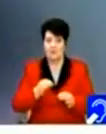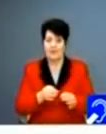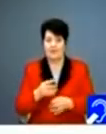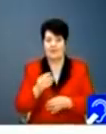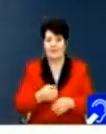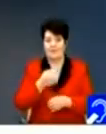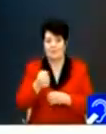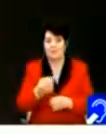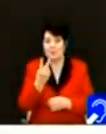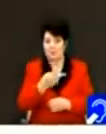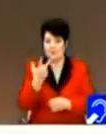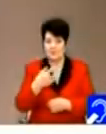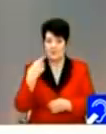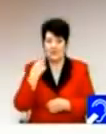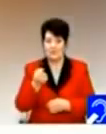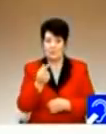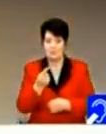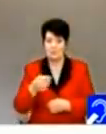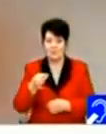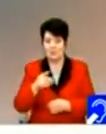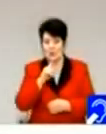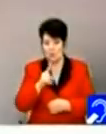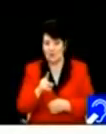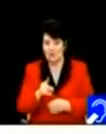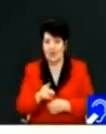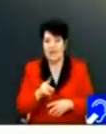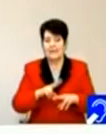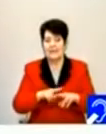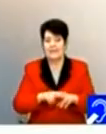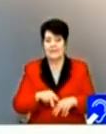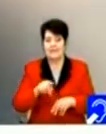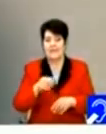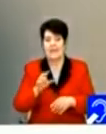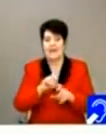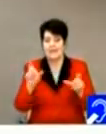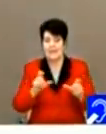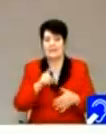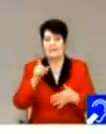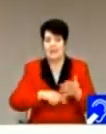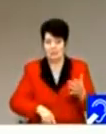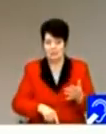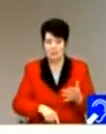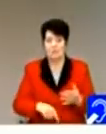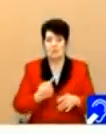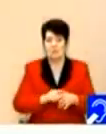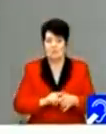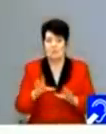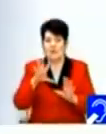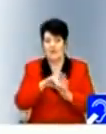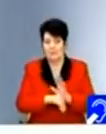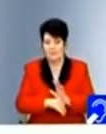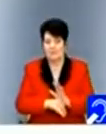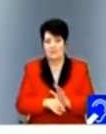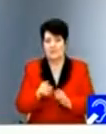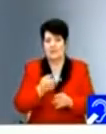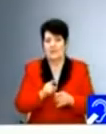condamnat la 23 de ani și 11 luni de detenție. Instanța de la Chișinău doar a recunoscut sentința și a pus în aplicare pedeapsa